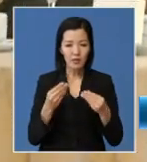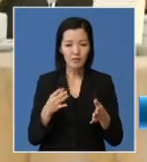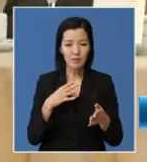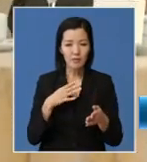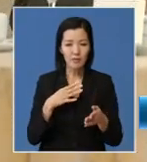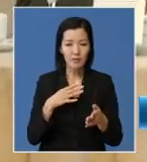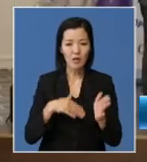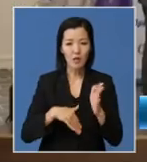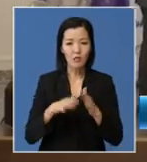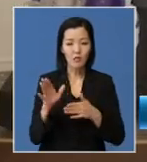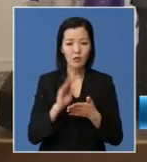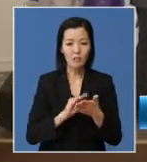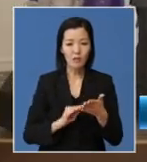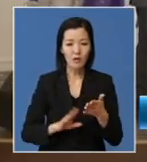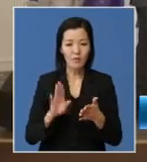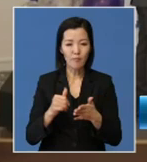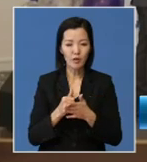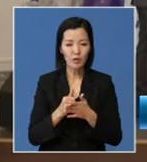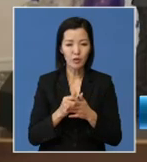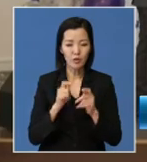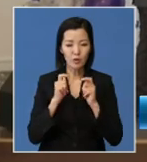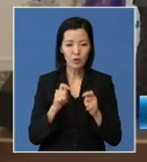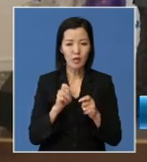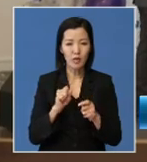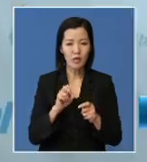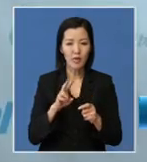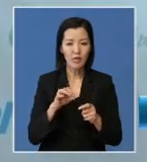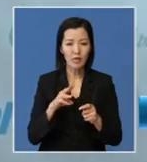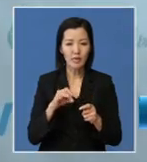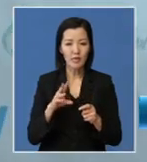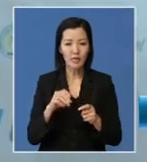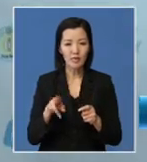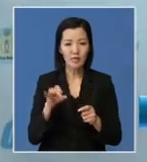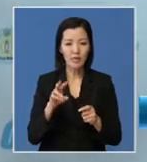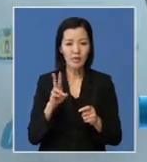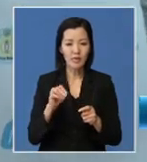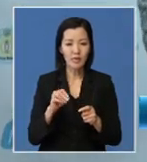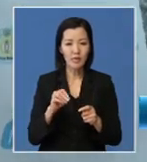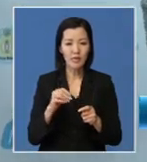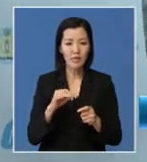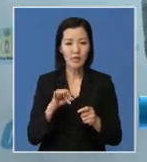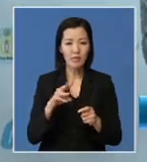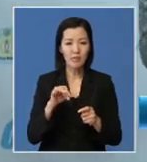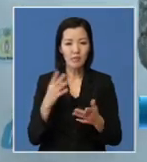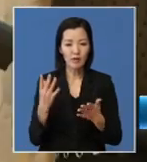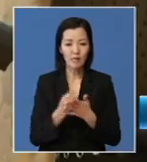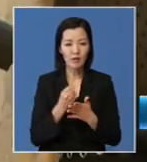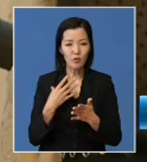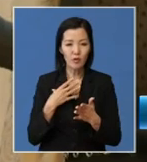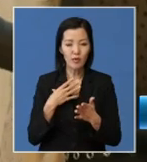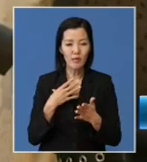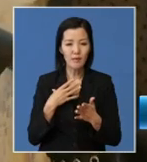үздік мақала аталымы бойынша бас жүлде Ана тілі газетінің тілшісі Дана Иманбаеваға бұйырды. Үздік сайттағы